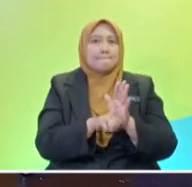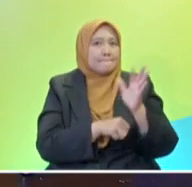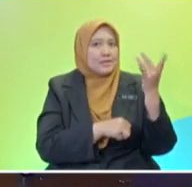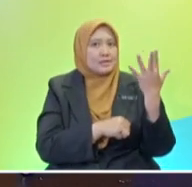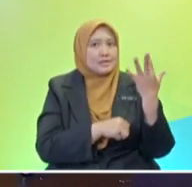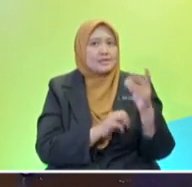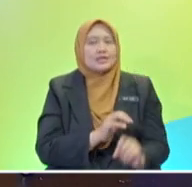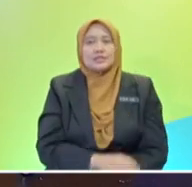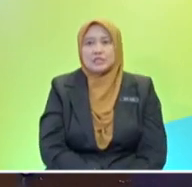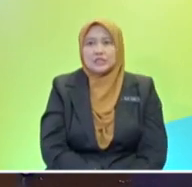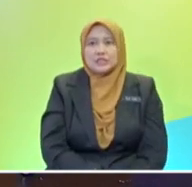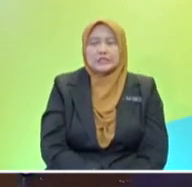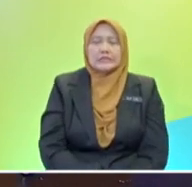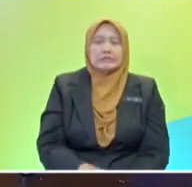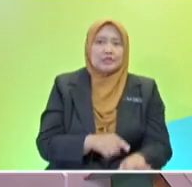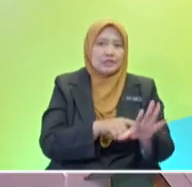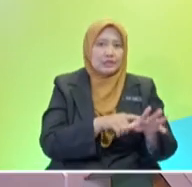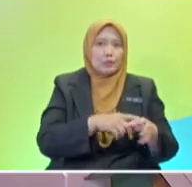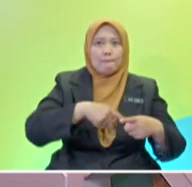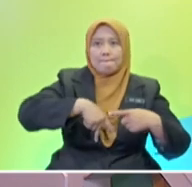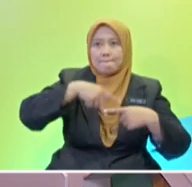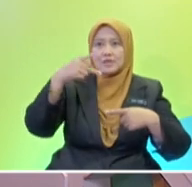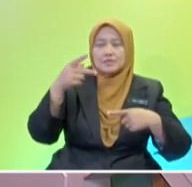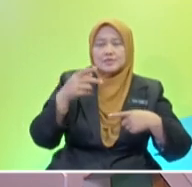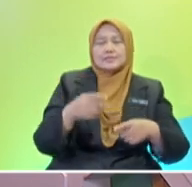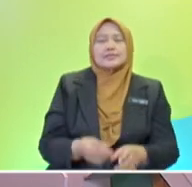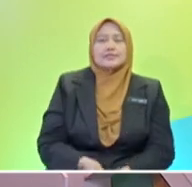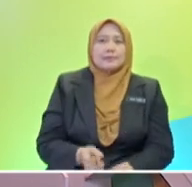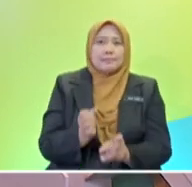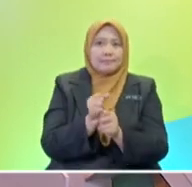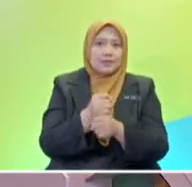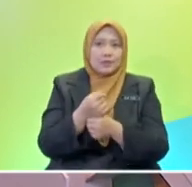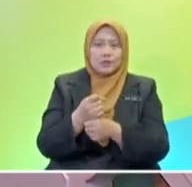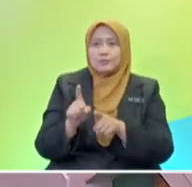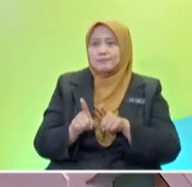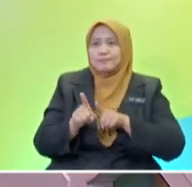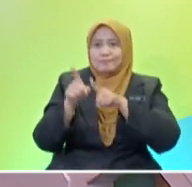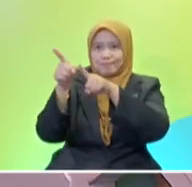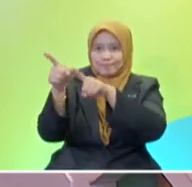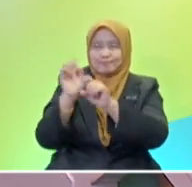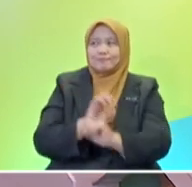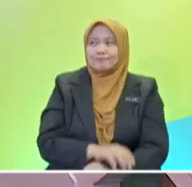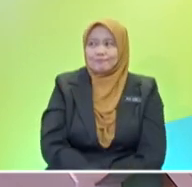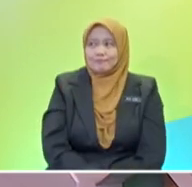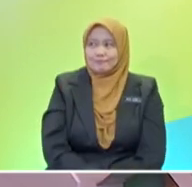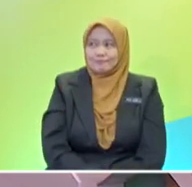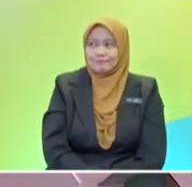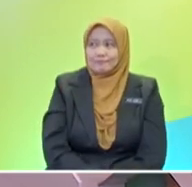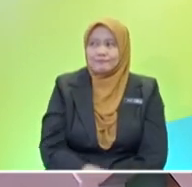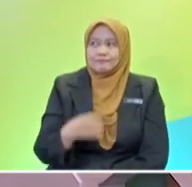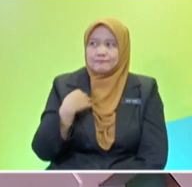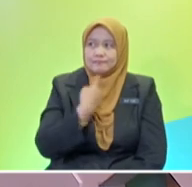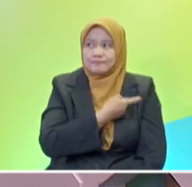Yang untuk daun pandan tu sejajar. Sejajar, macam lari je kan? Okey Din. Kita fikir